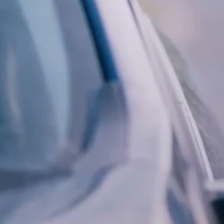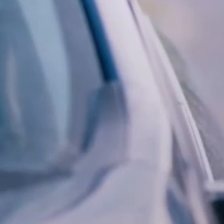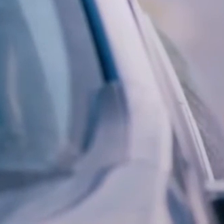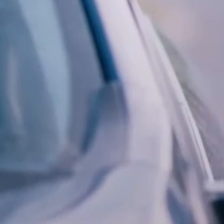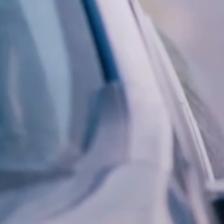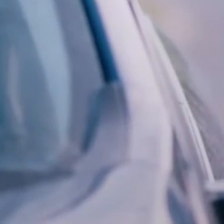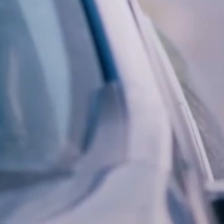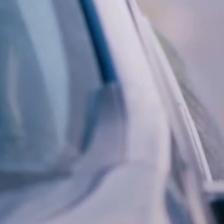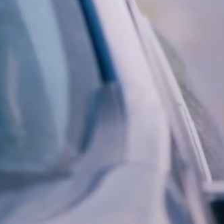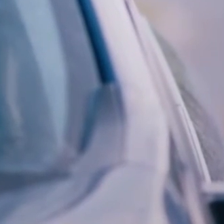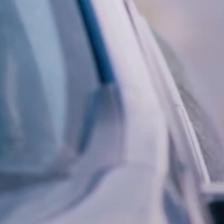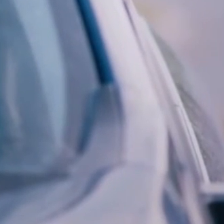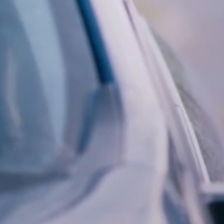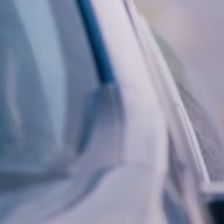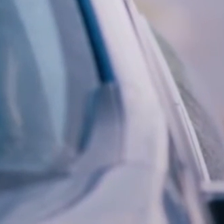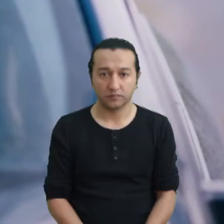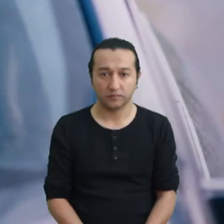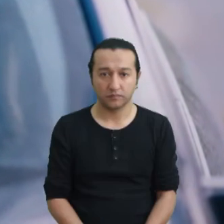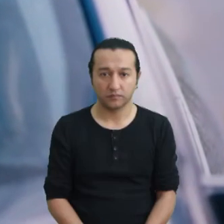Stefan'ın telefonu.